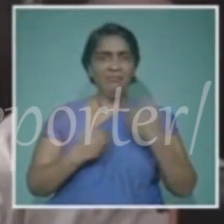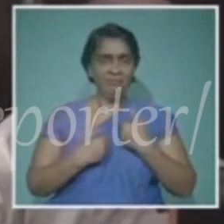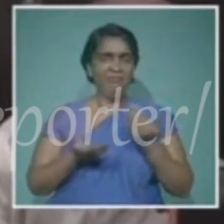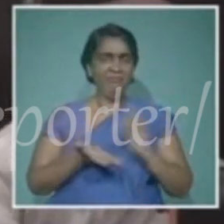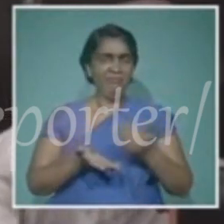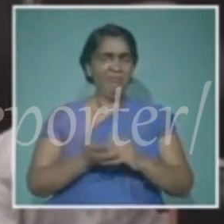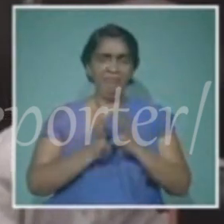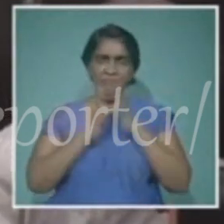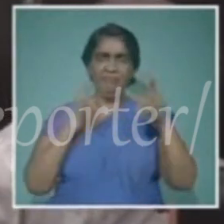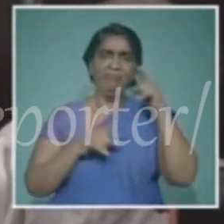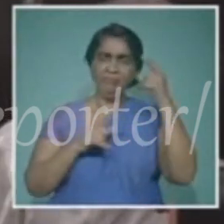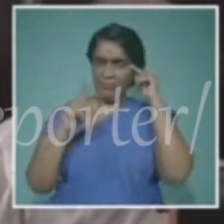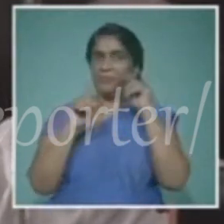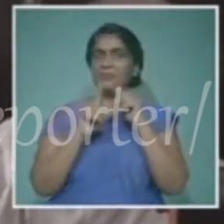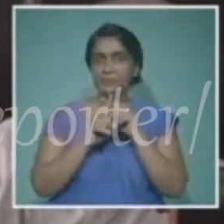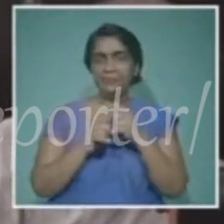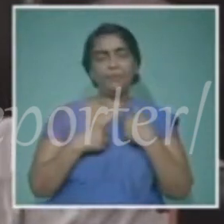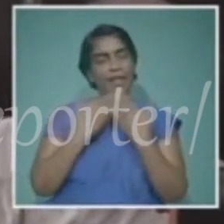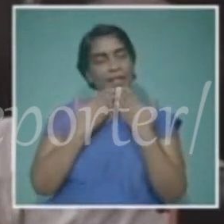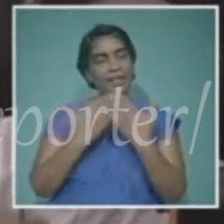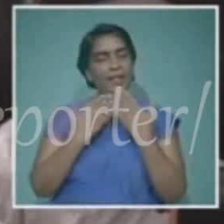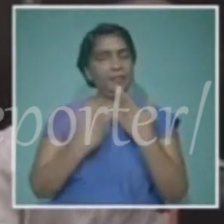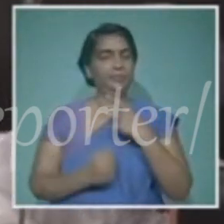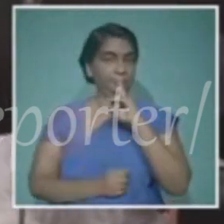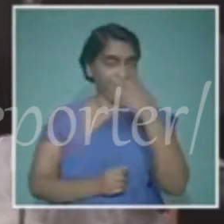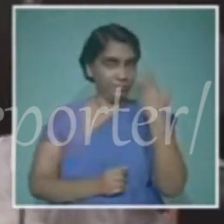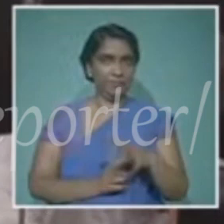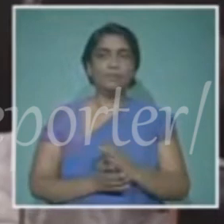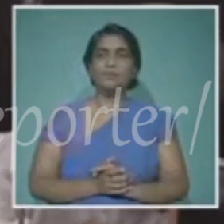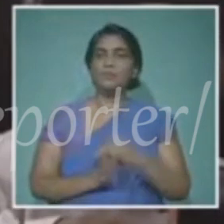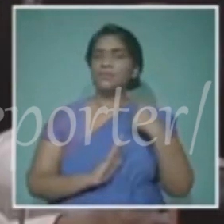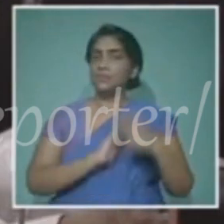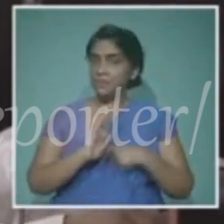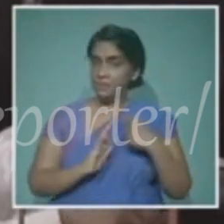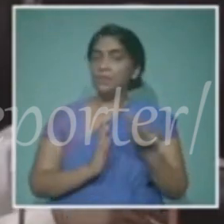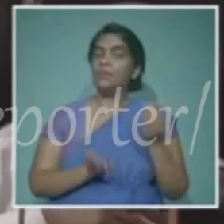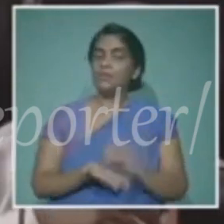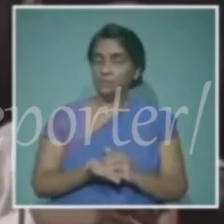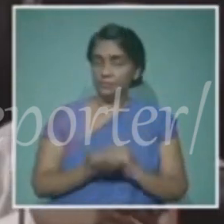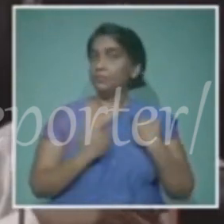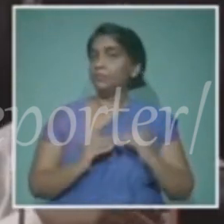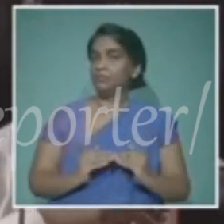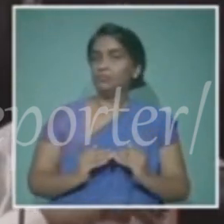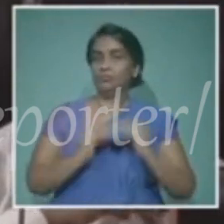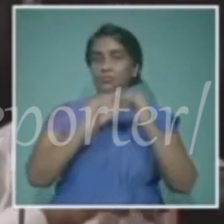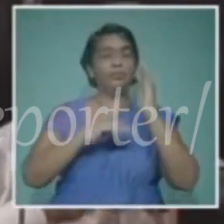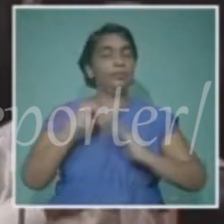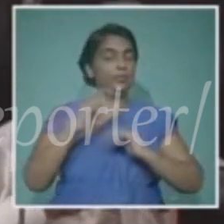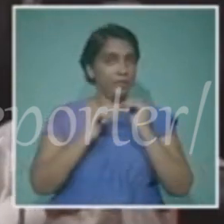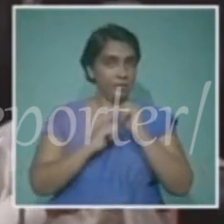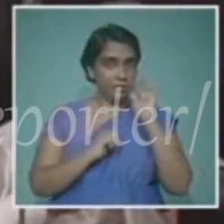අවස්ථා ගණනකදී ඔවුන්ට ඒ පිළිබඳ කෘතවේදය පළ කර තියෙනවා. ශ්‍රී ලංකාව යළි නැගී සිටීමේ